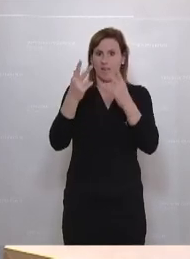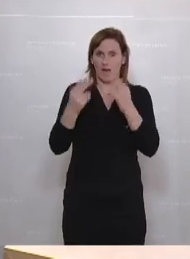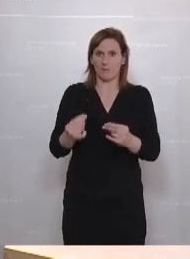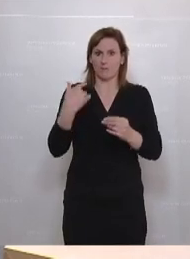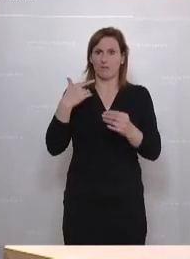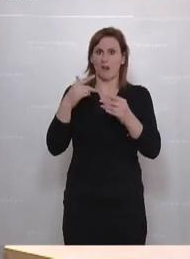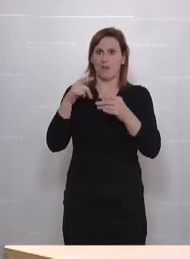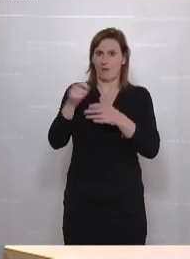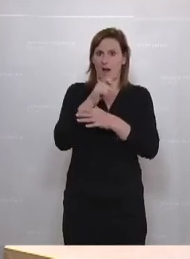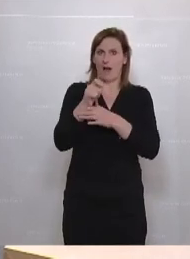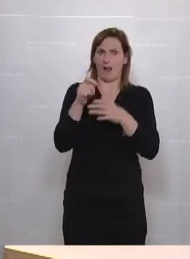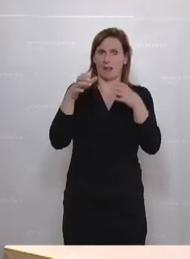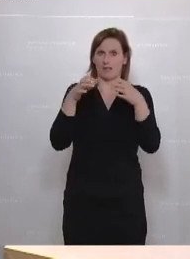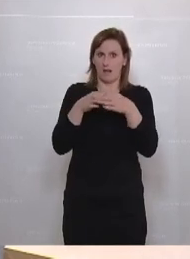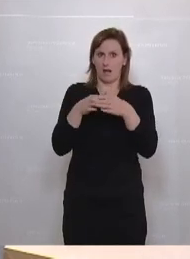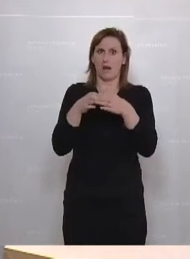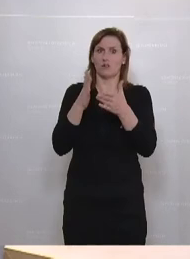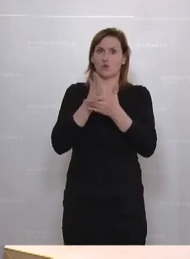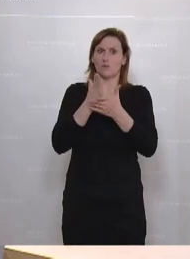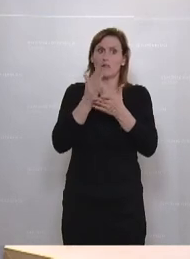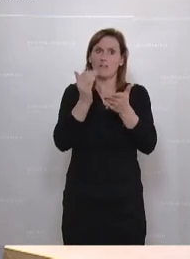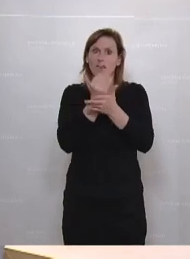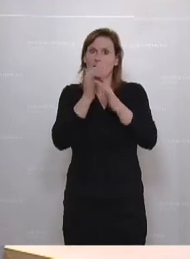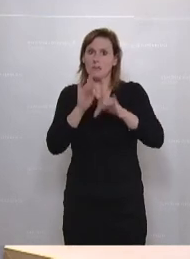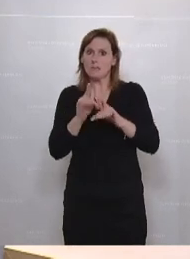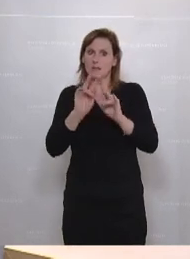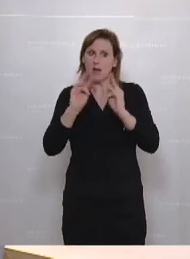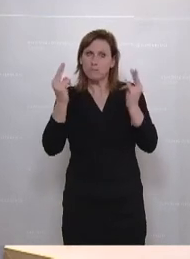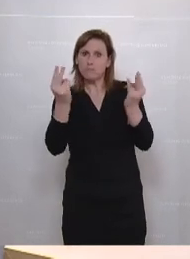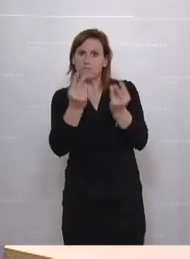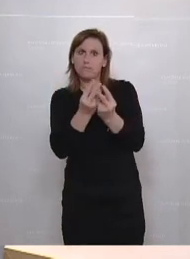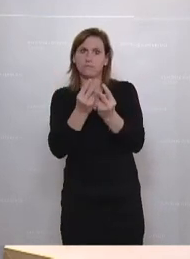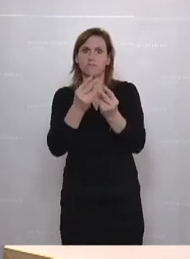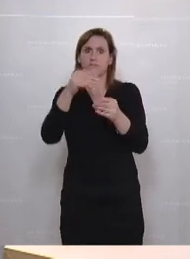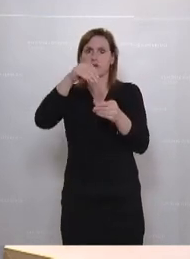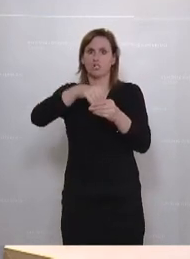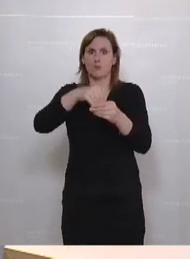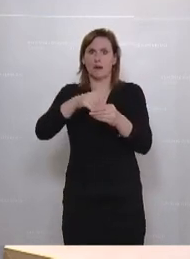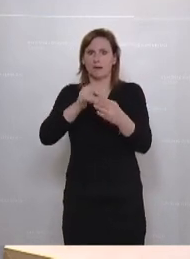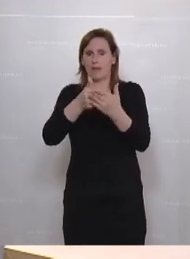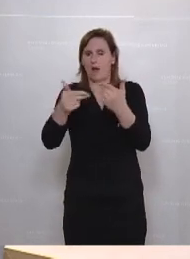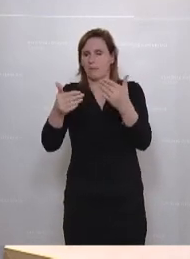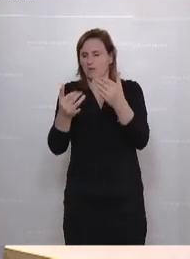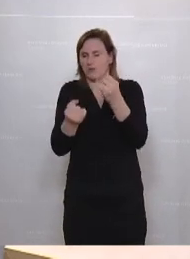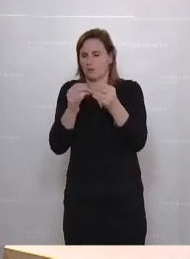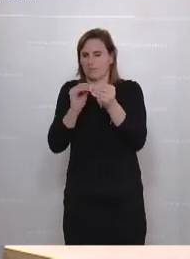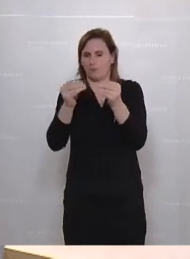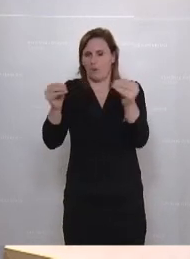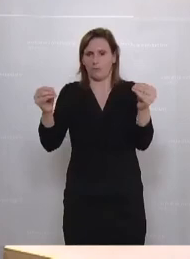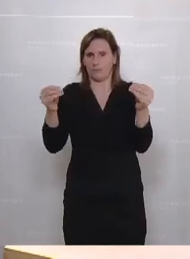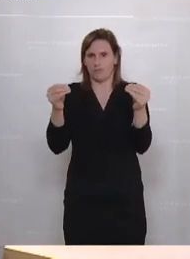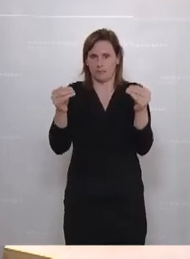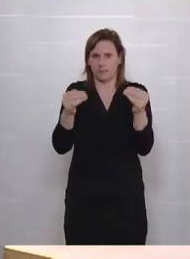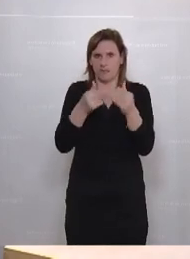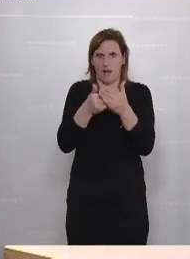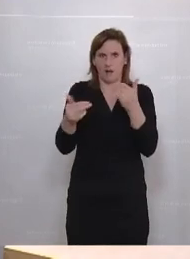Wahl Repräsentanten zusammengesetzt ist. Ich erspare jetzt Ihnen und mir, diesen Namen auszusprechen, weil ich würde es nicht hinkriegen.